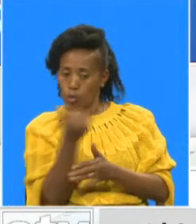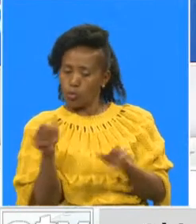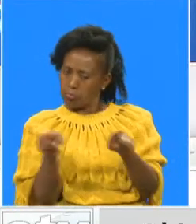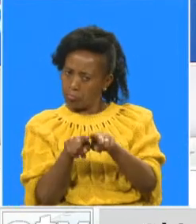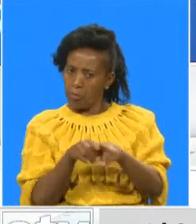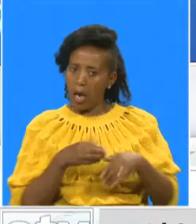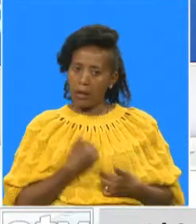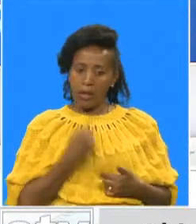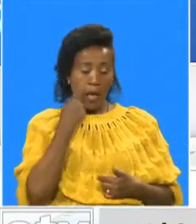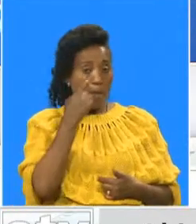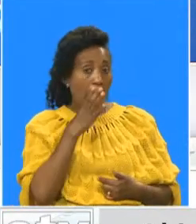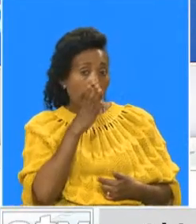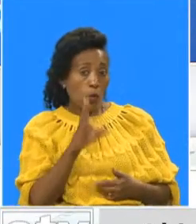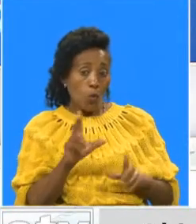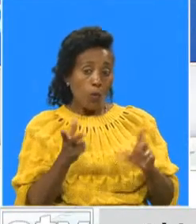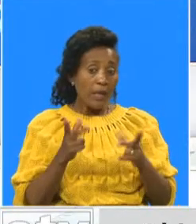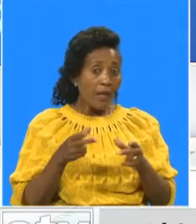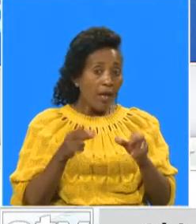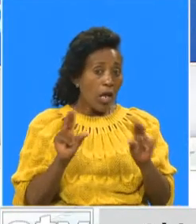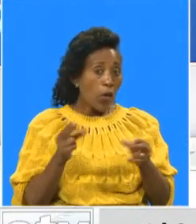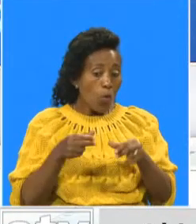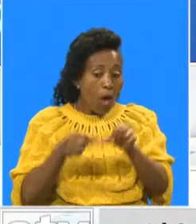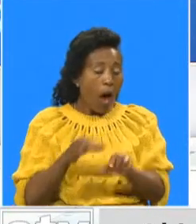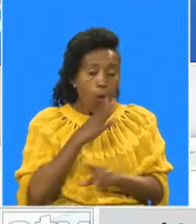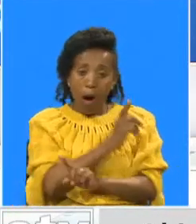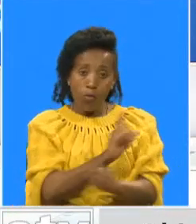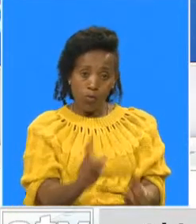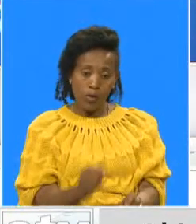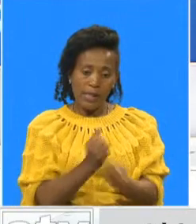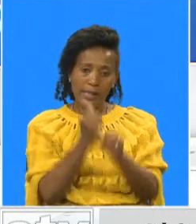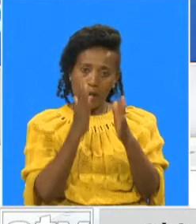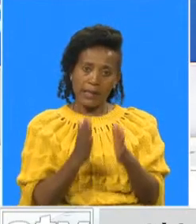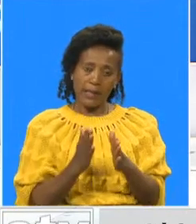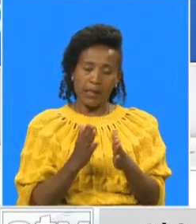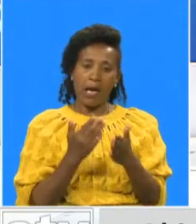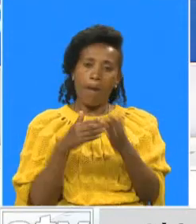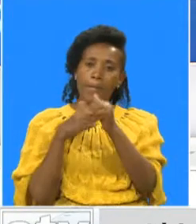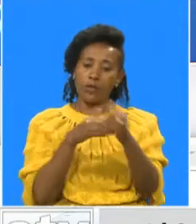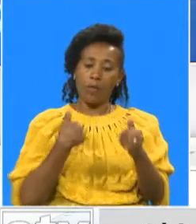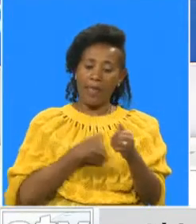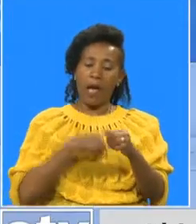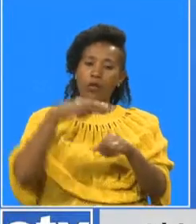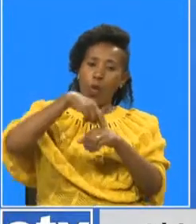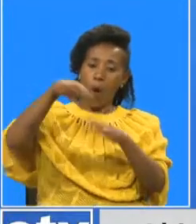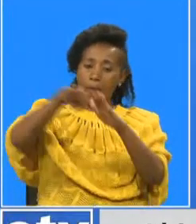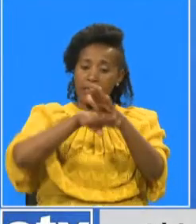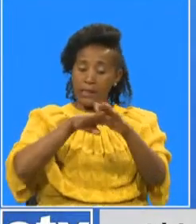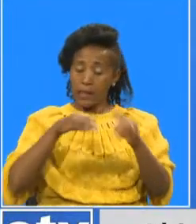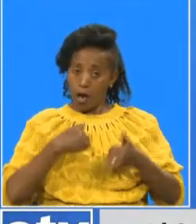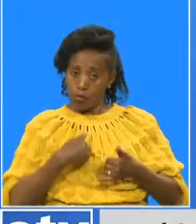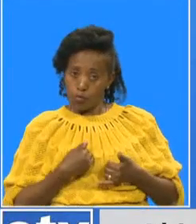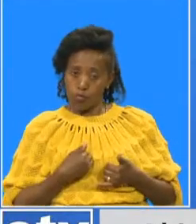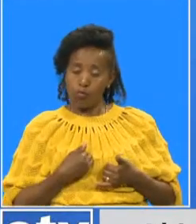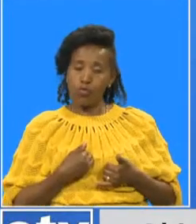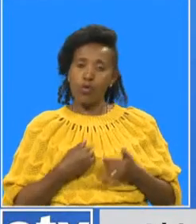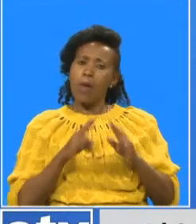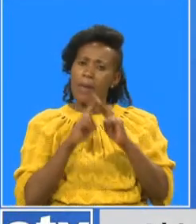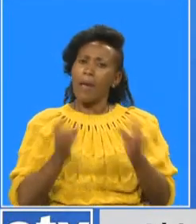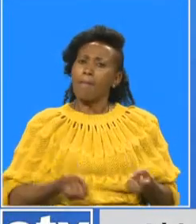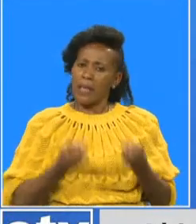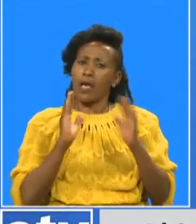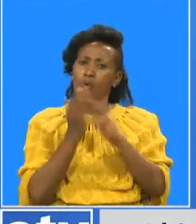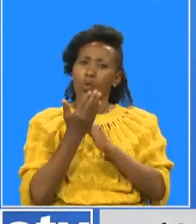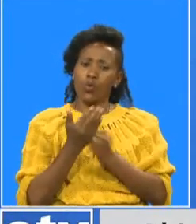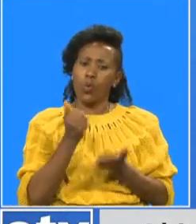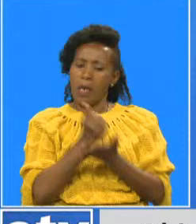እንደዚሁ አሉ፣ የማይታዩ በሚዲያ ላይ ያሉ አሉ። የሰራተኛ መሪዎች በእኛ ተቋም ስር ያሉ በጣም በርካታ